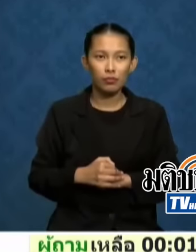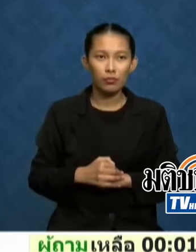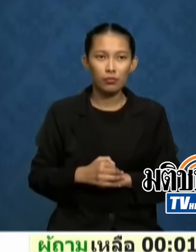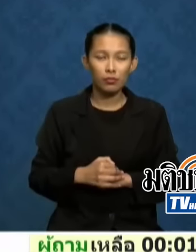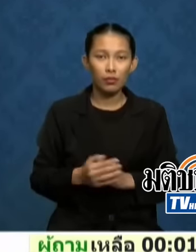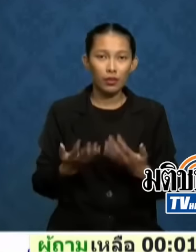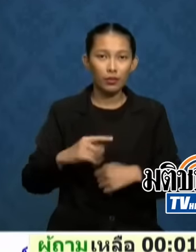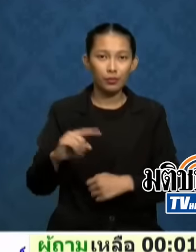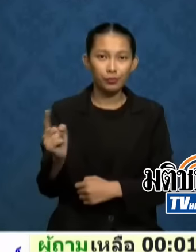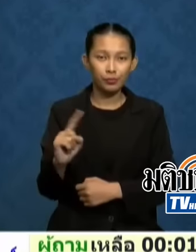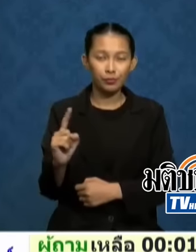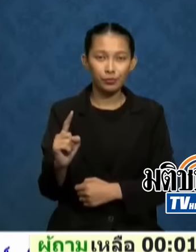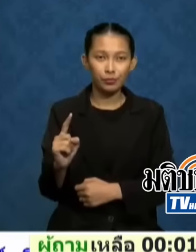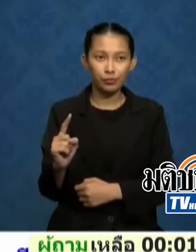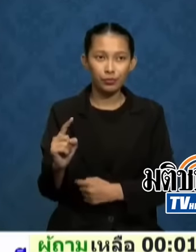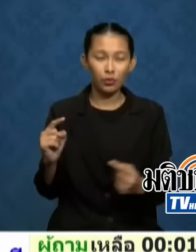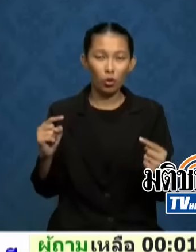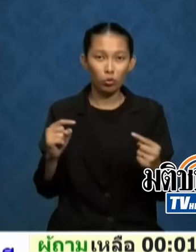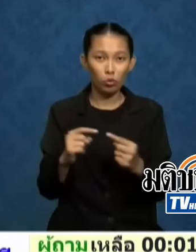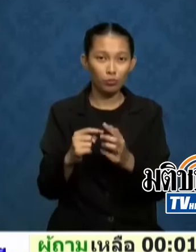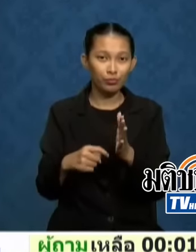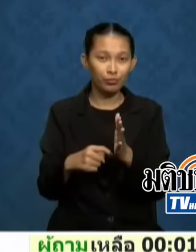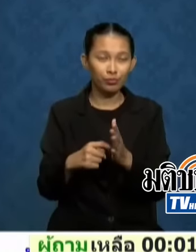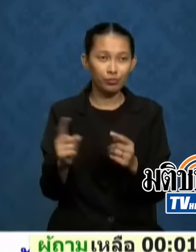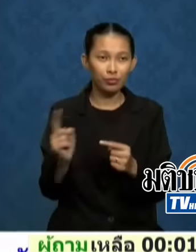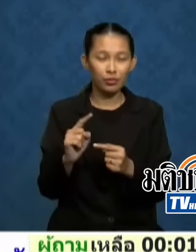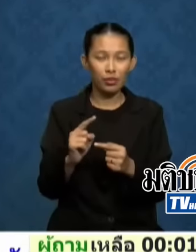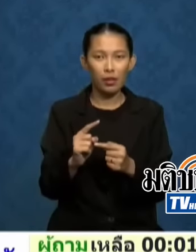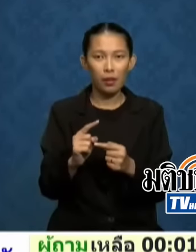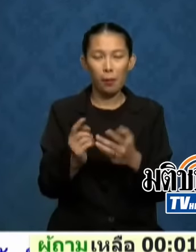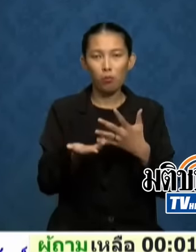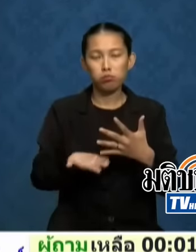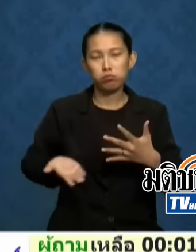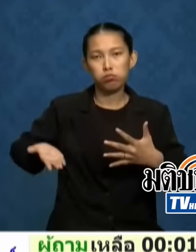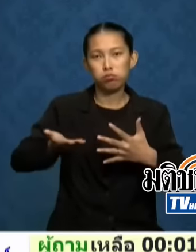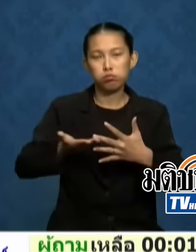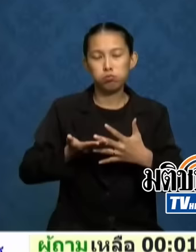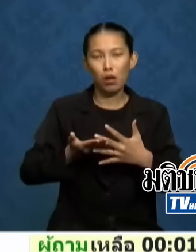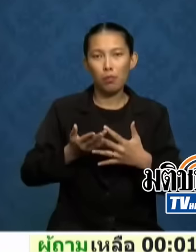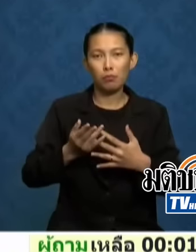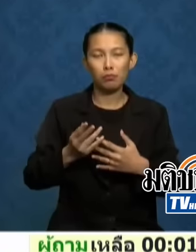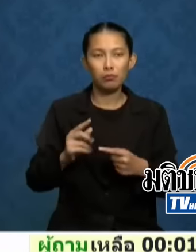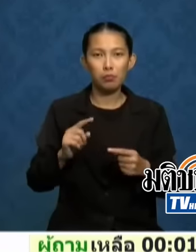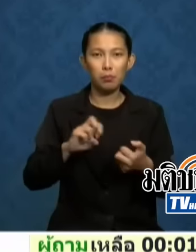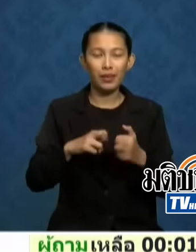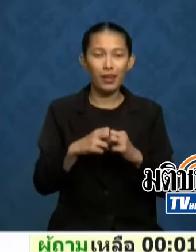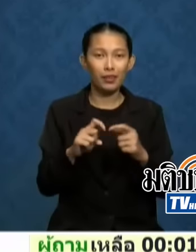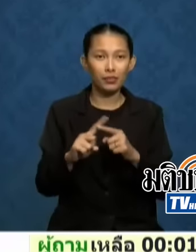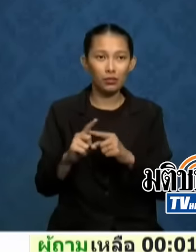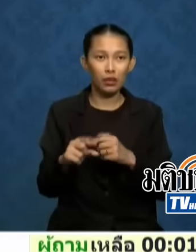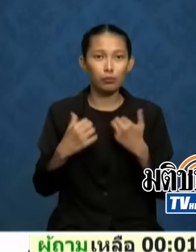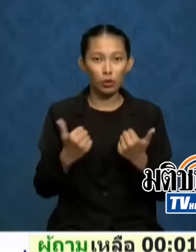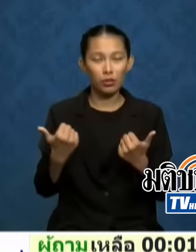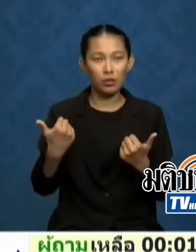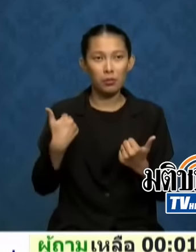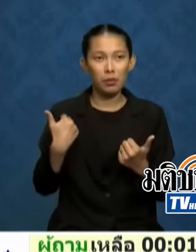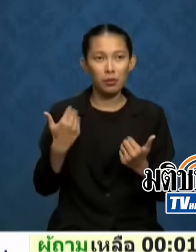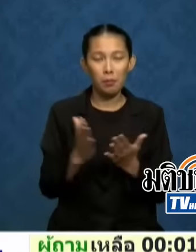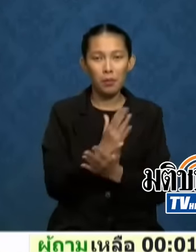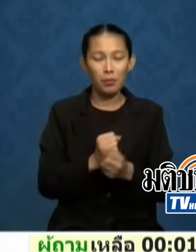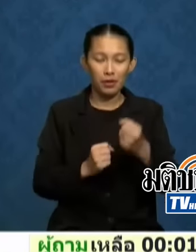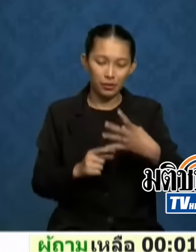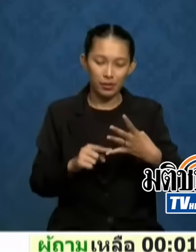อีกหนึ่งส่วนครับนั่นก็คือเรื่องของเงื่อนไขในการยกระดับภัยพิบัติปัจจุบันครับท่านประธานเราจะสามารถมีภัยพิบัติได้อยู่4ระดับ